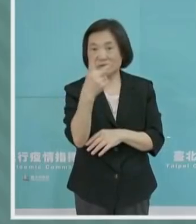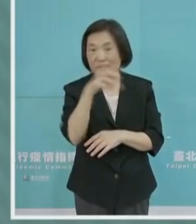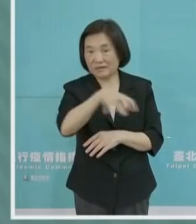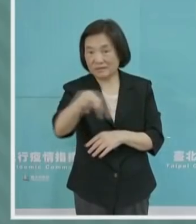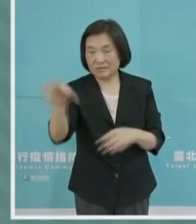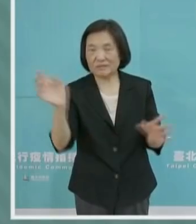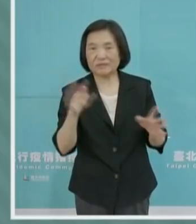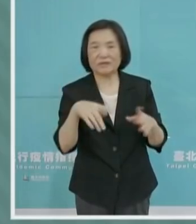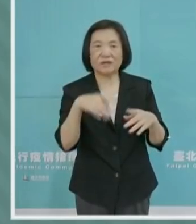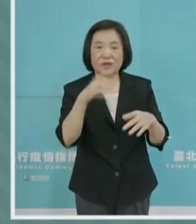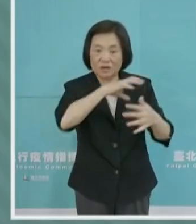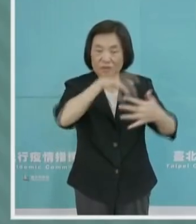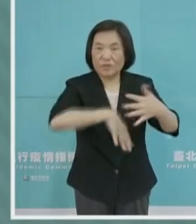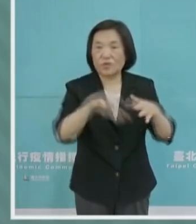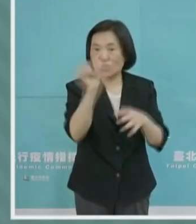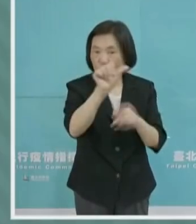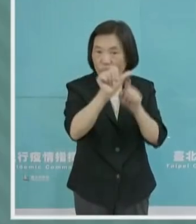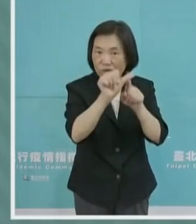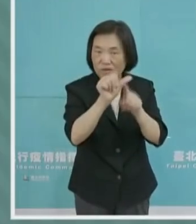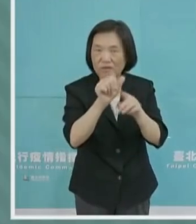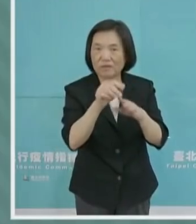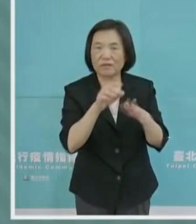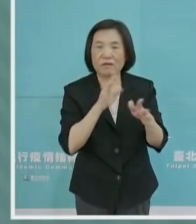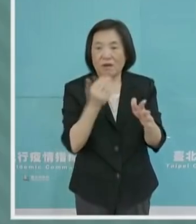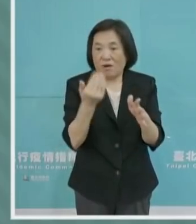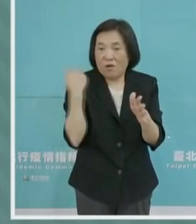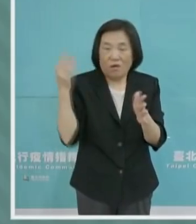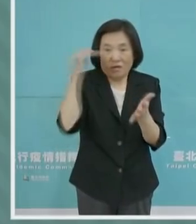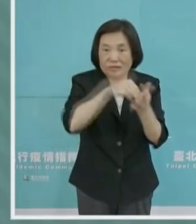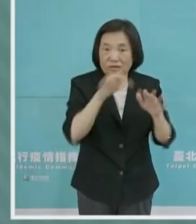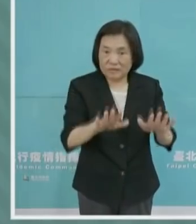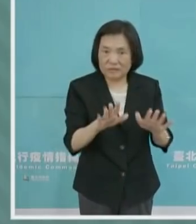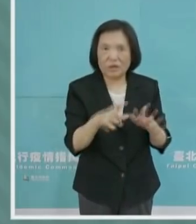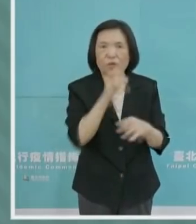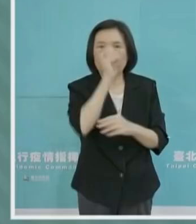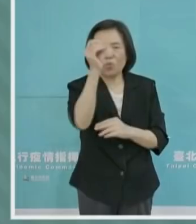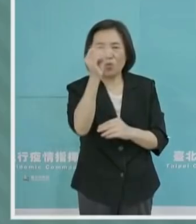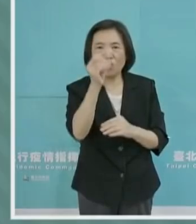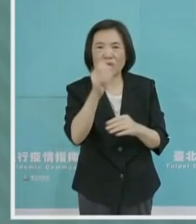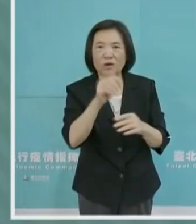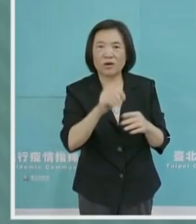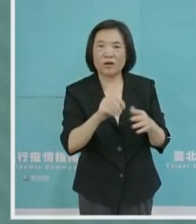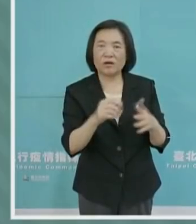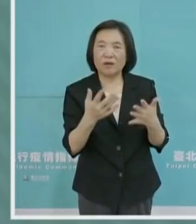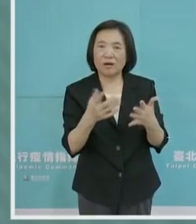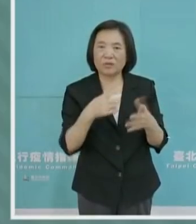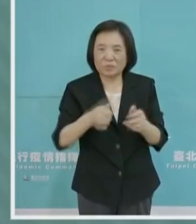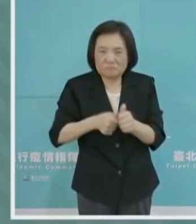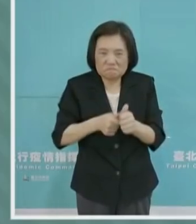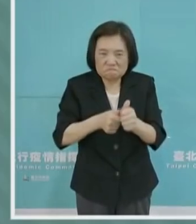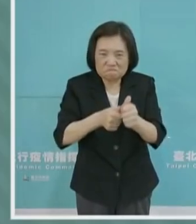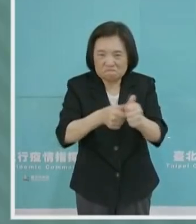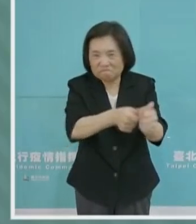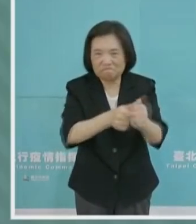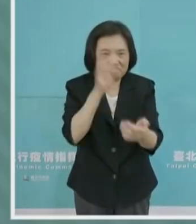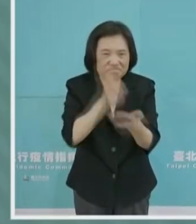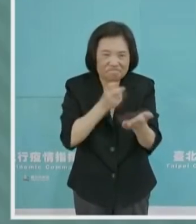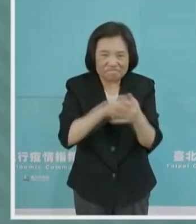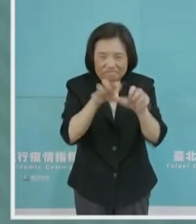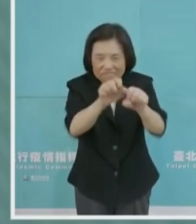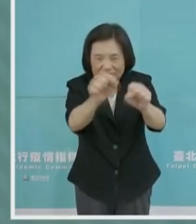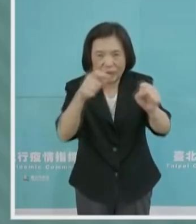政区嘛，从6月13号到现在都没有案例了，所以表示我们这种精准追杀的方法看起来是有